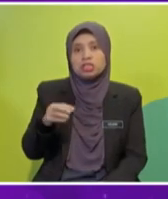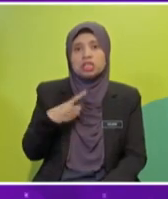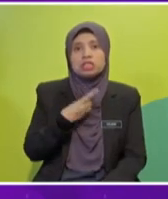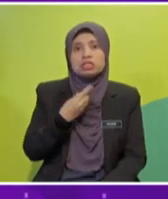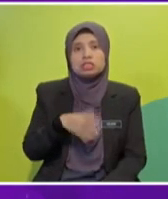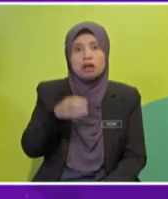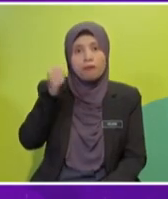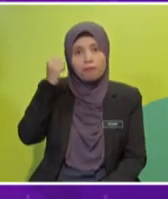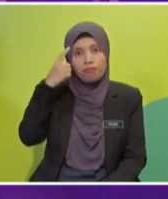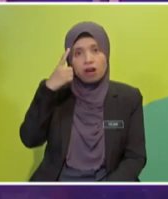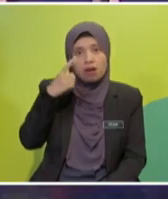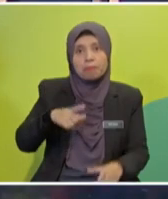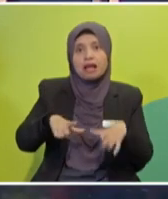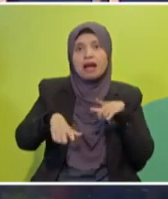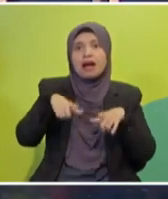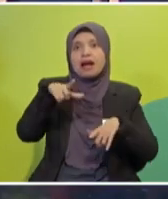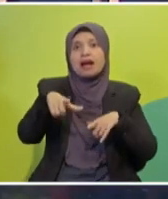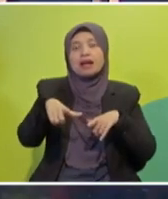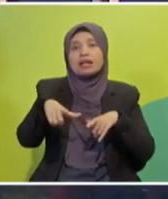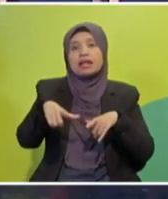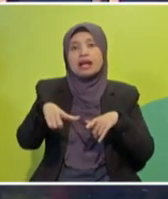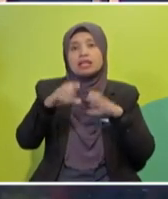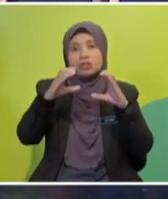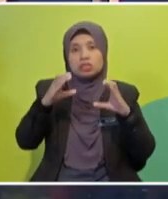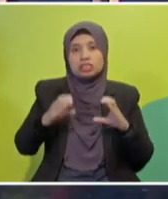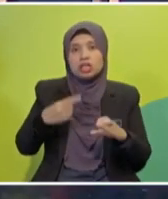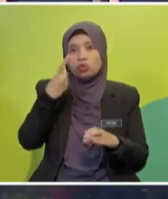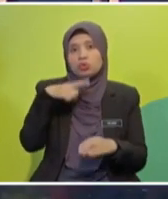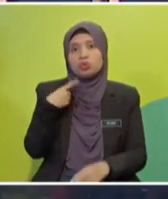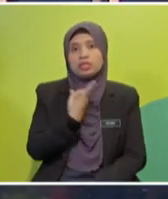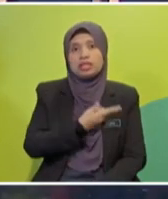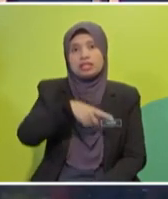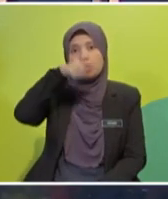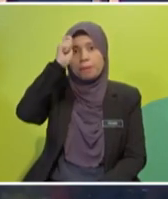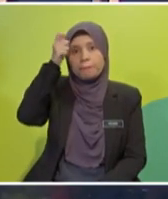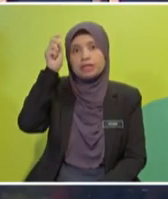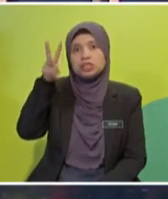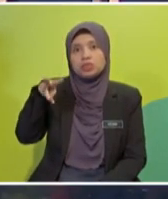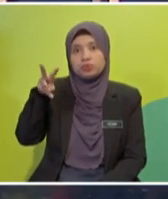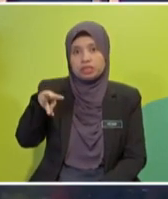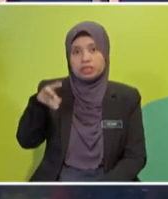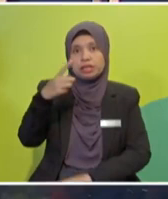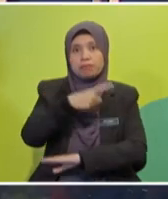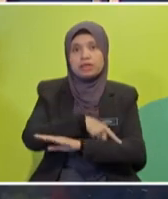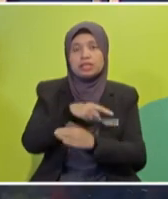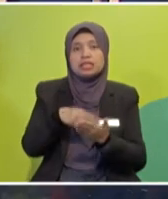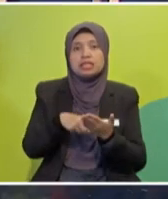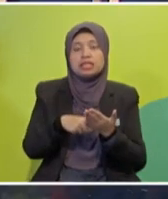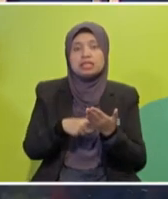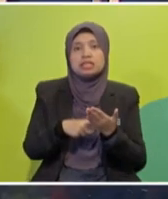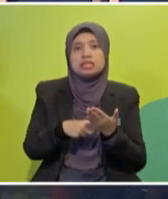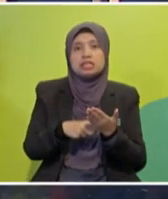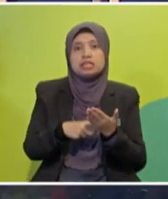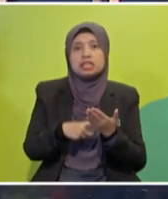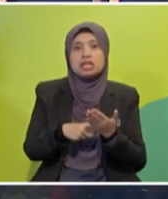faham langkah-langkah ataupun kaedah kita mandi wajib dan juga apa itu kepentingan kita mandi wajib. Ustazah, kita